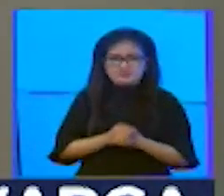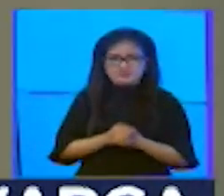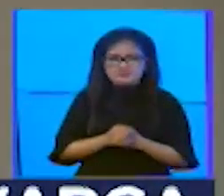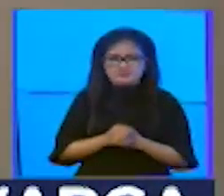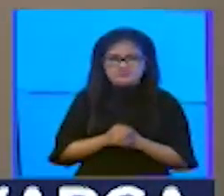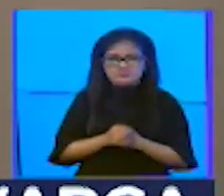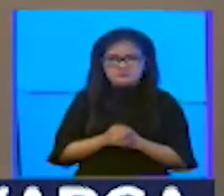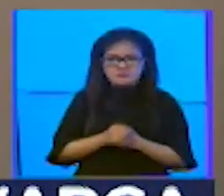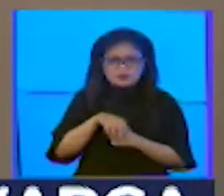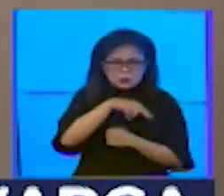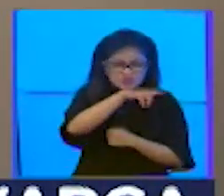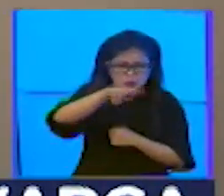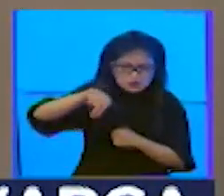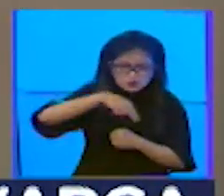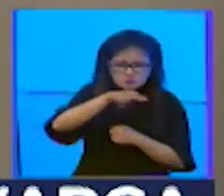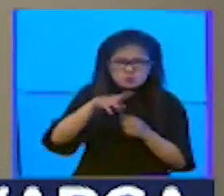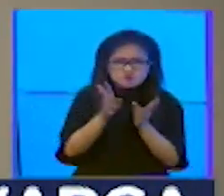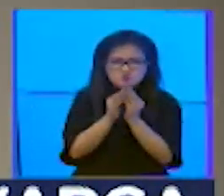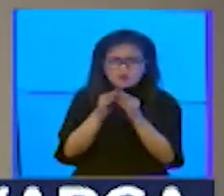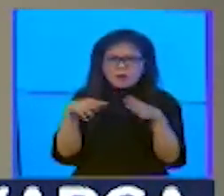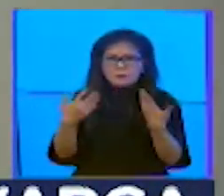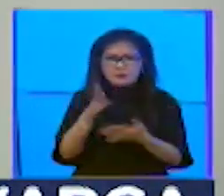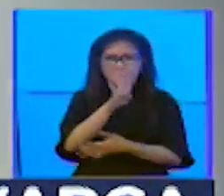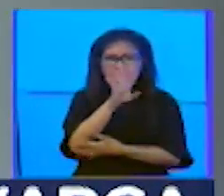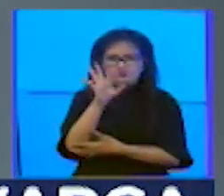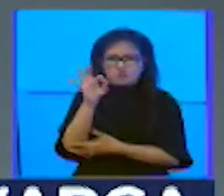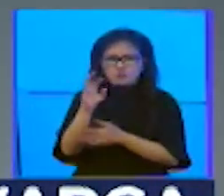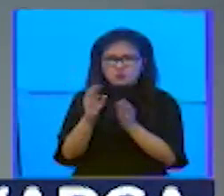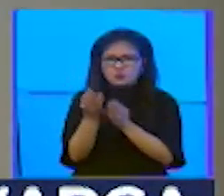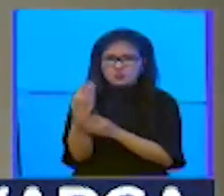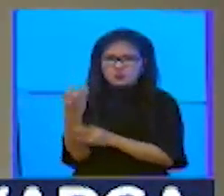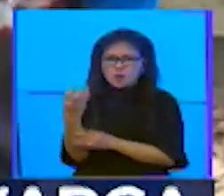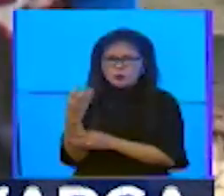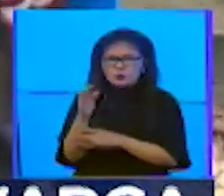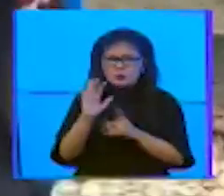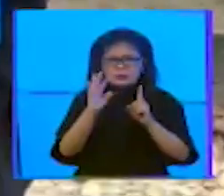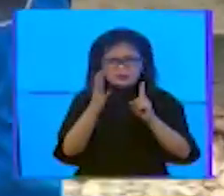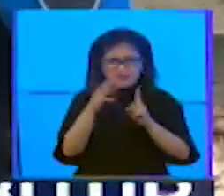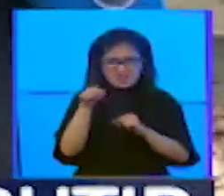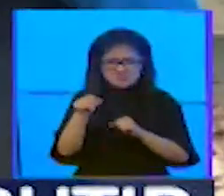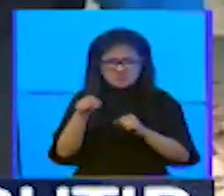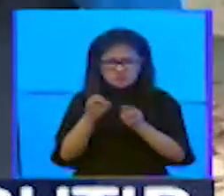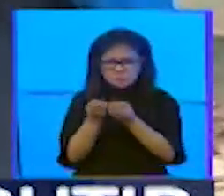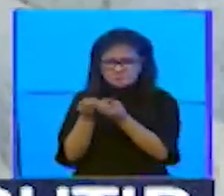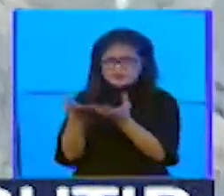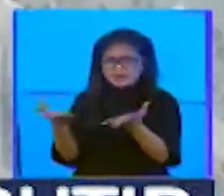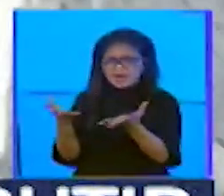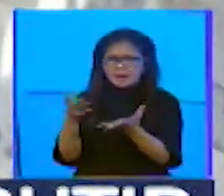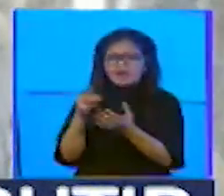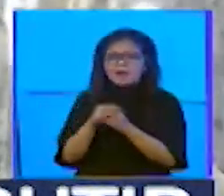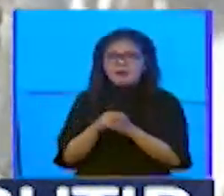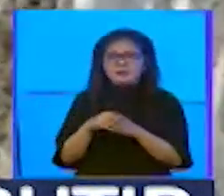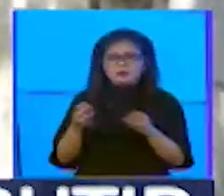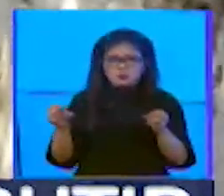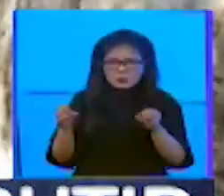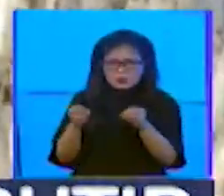telur ular kobra berjumlah 40 butir, di mana 15 diantaranya sudah menetas. Pasca penemuan puluhan butir